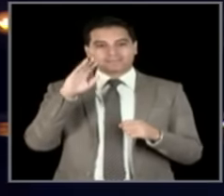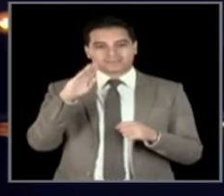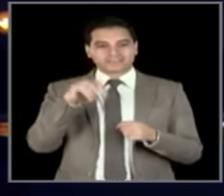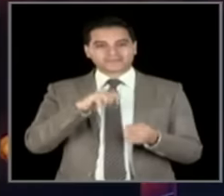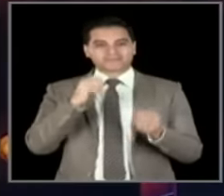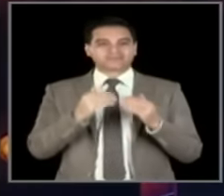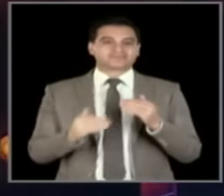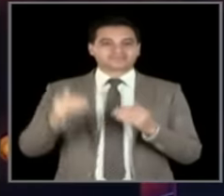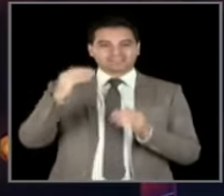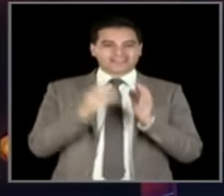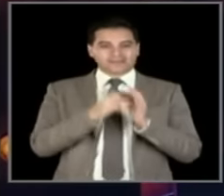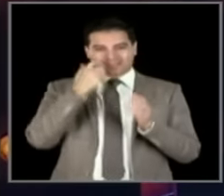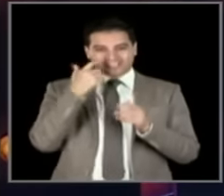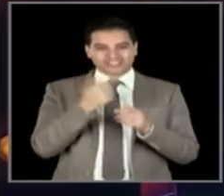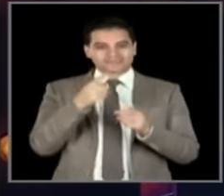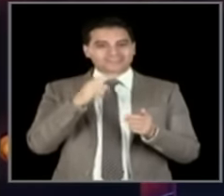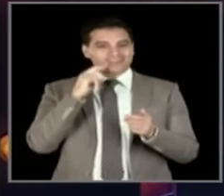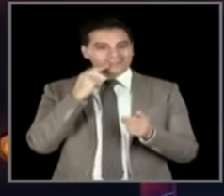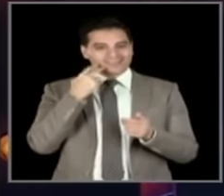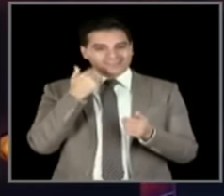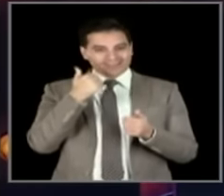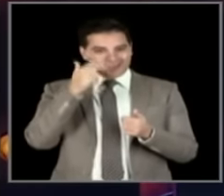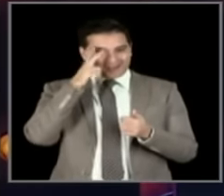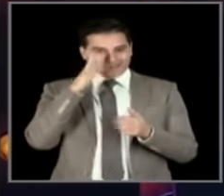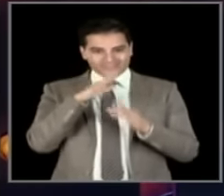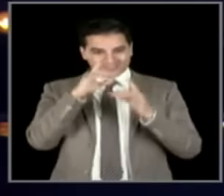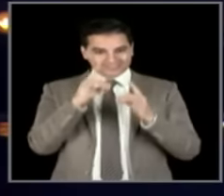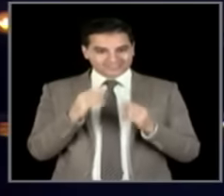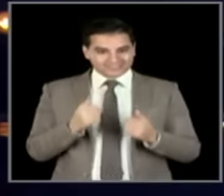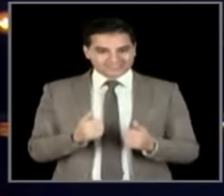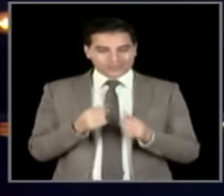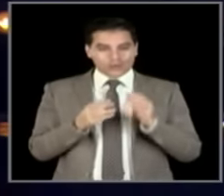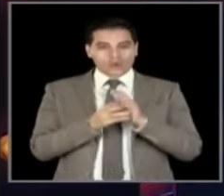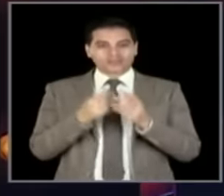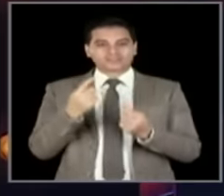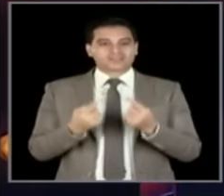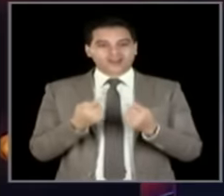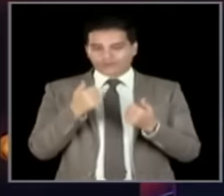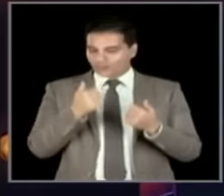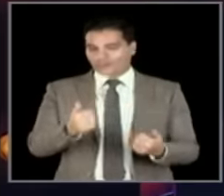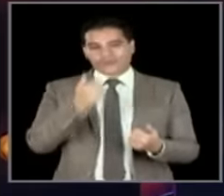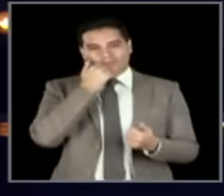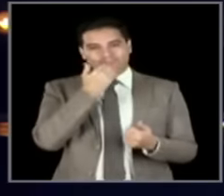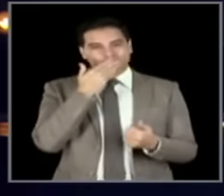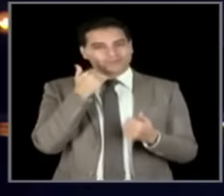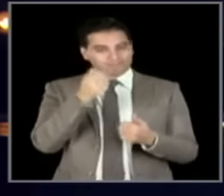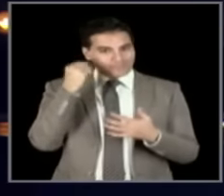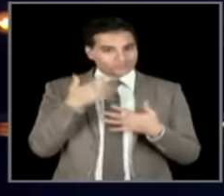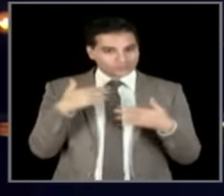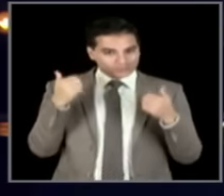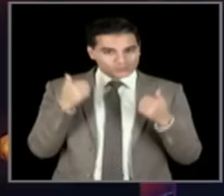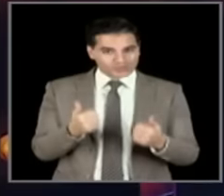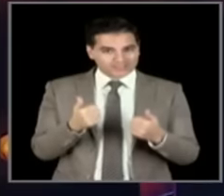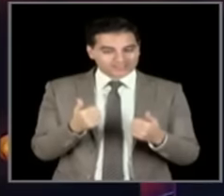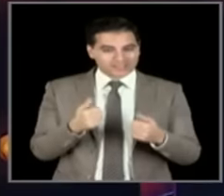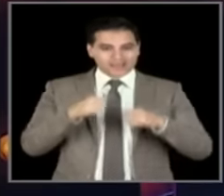عين شمس. اخبار الجامعة ايه؟ الحمد لله كويسة. اخبار زراعة ايه؟ كويسة الحمد لله. مبسوطة؟ مبسوطة،